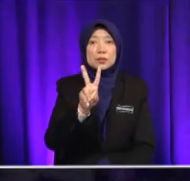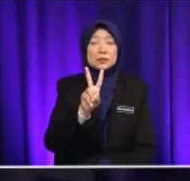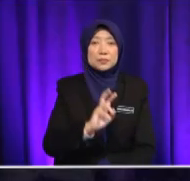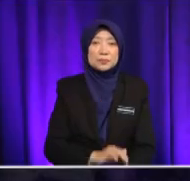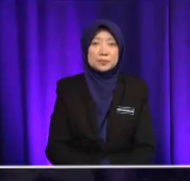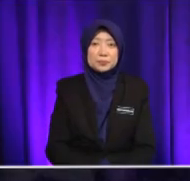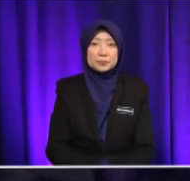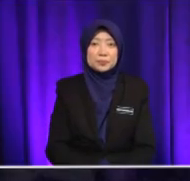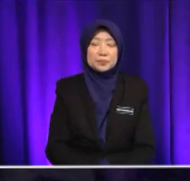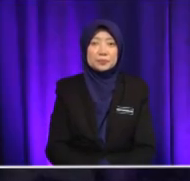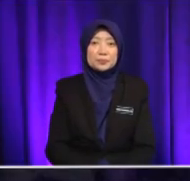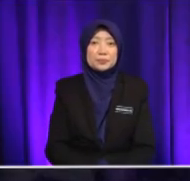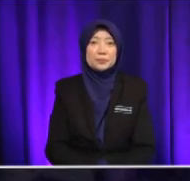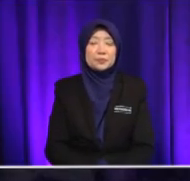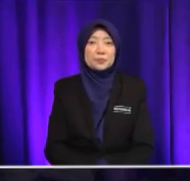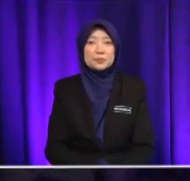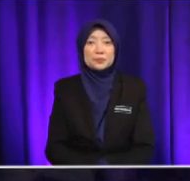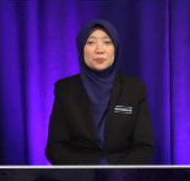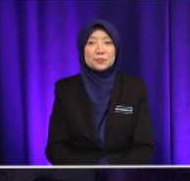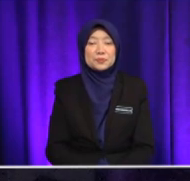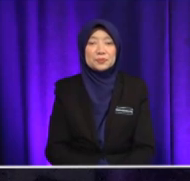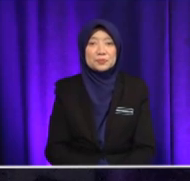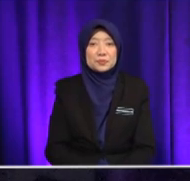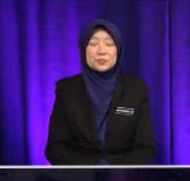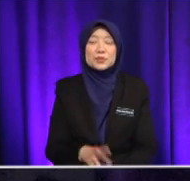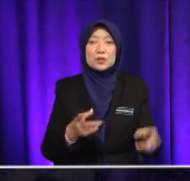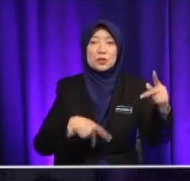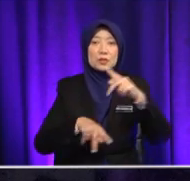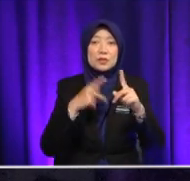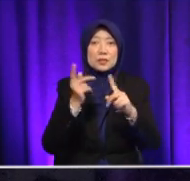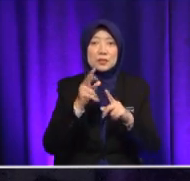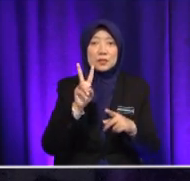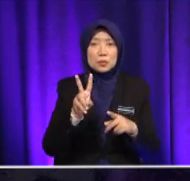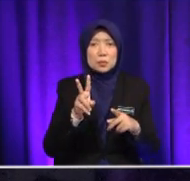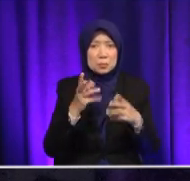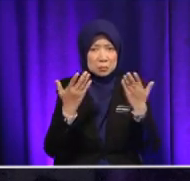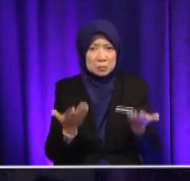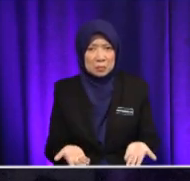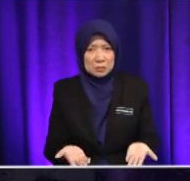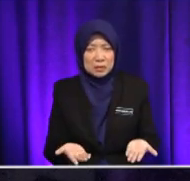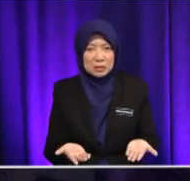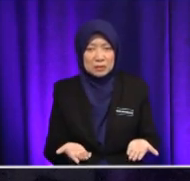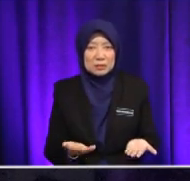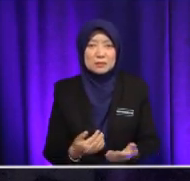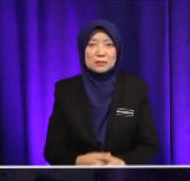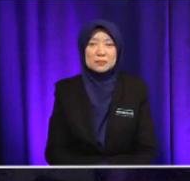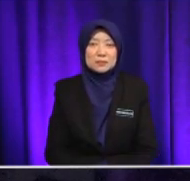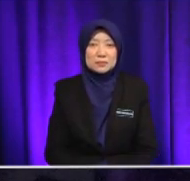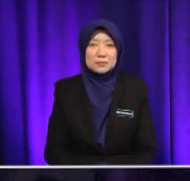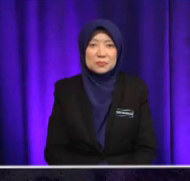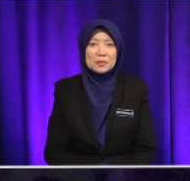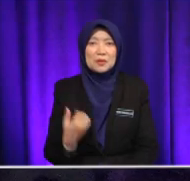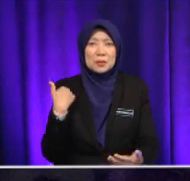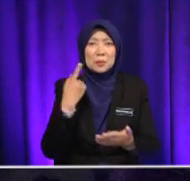So kita teruskan kotak yang kedua. Baik. Okey, kotak yang kedua. Ui, cikgu. Berat sikit, Igo. Berat sikit ya. Ada apa